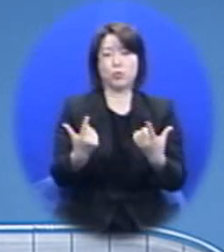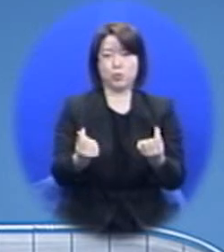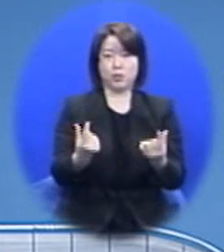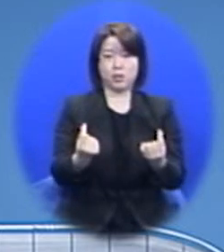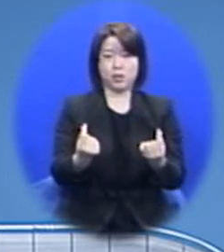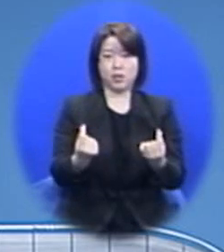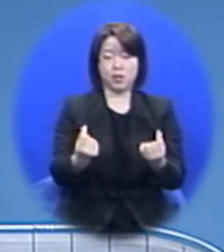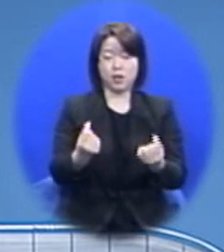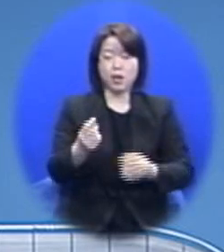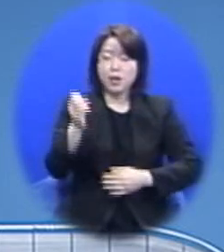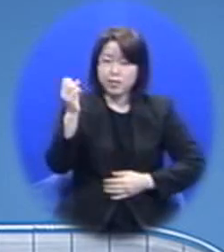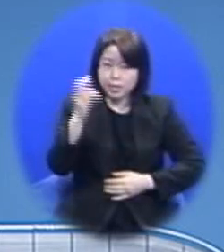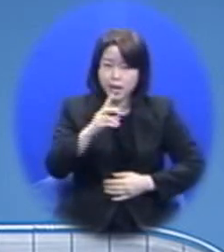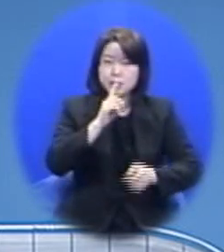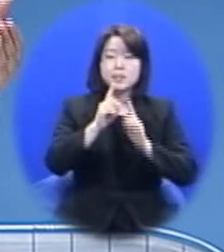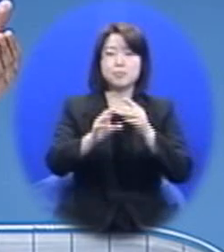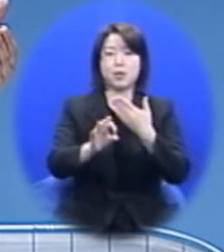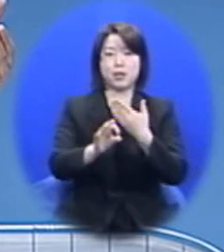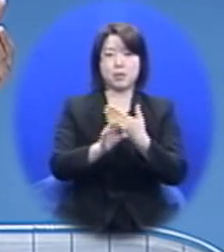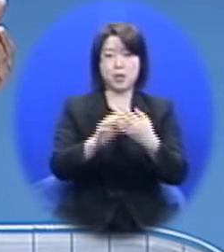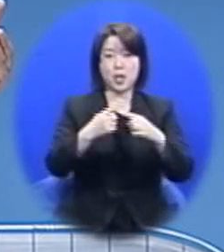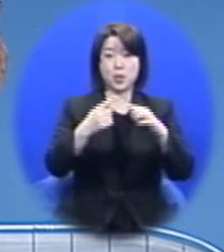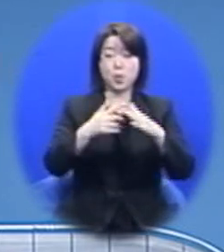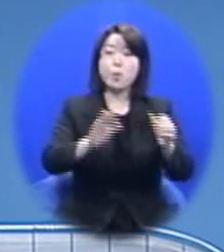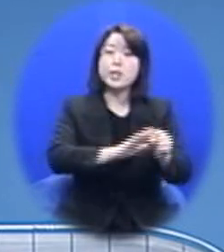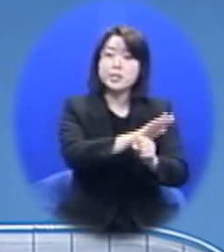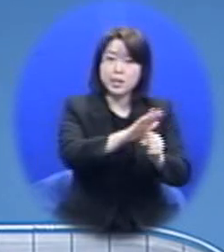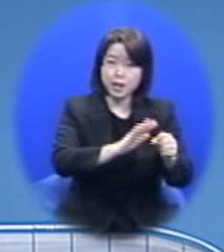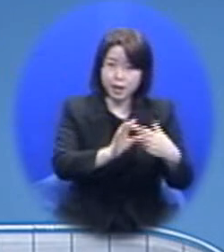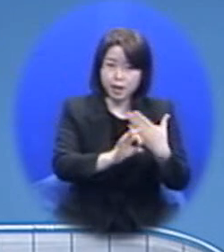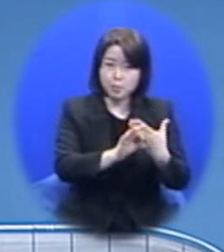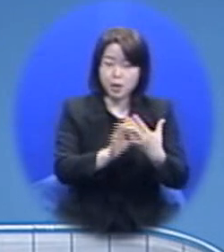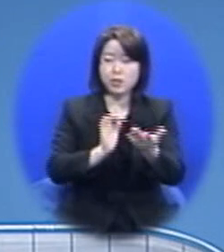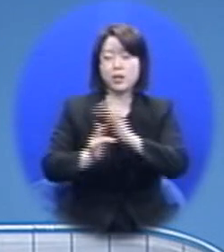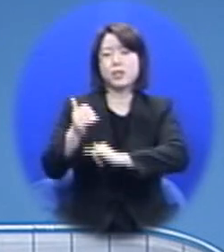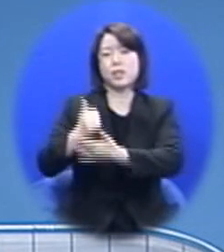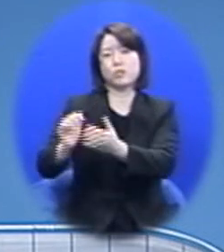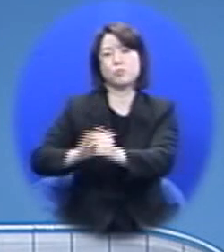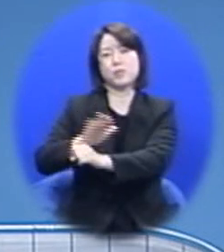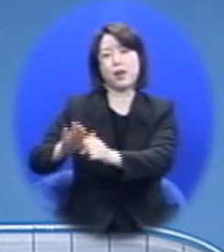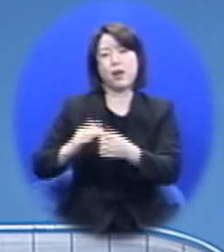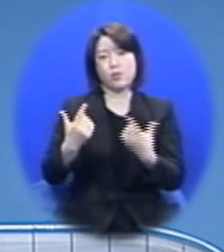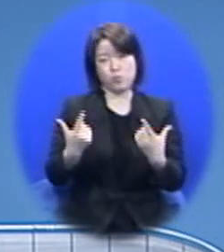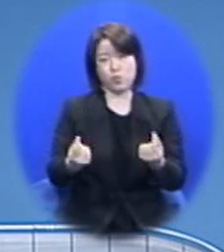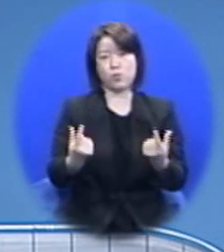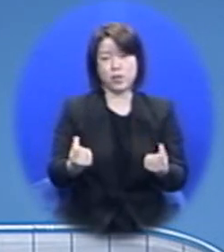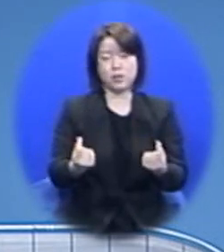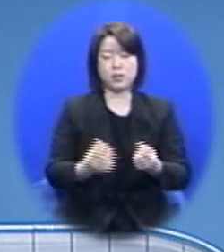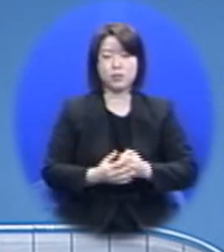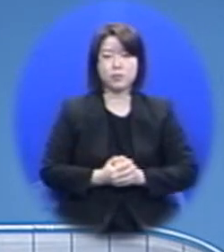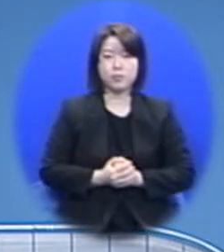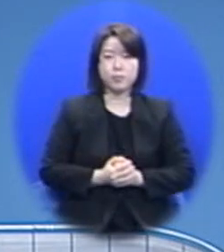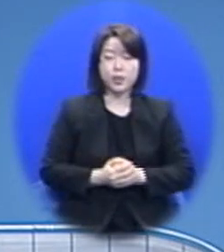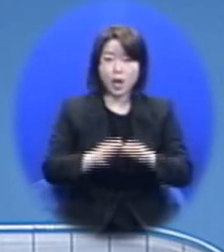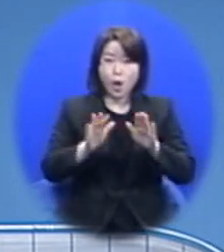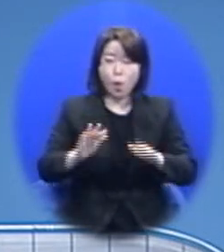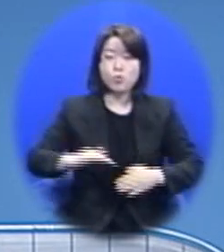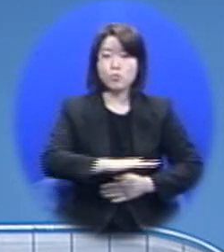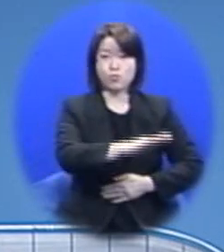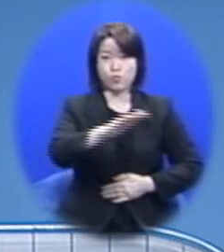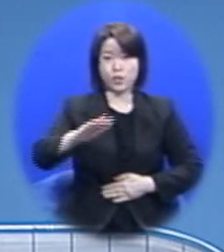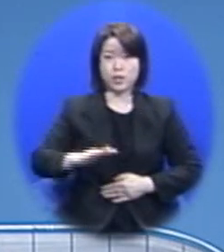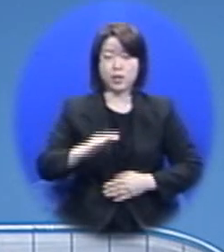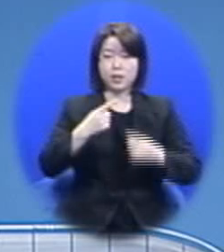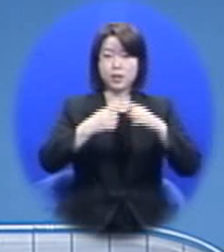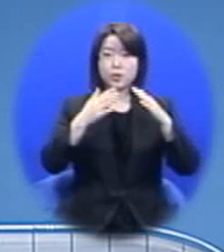말은 뒤집어 이야기하면 교회를 사랑하면 예수님을 사랑하는 것입니다. 오늘 우리가